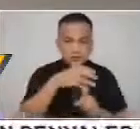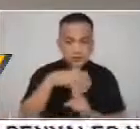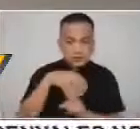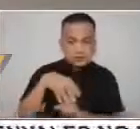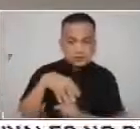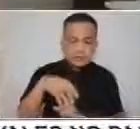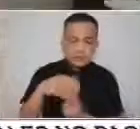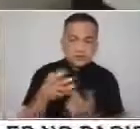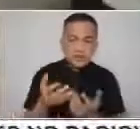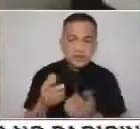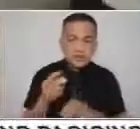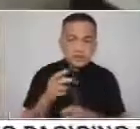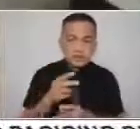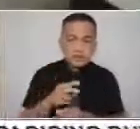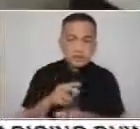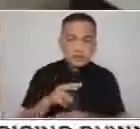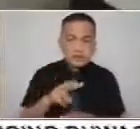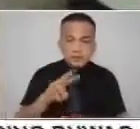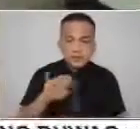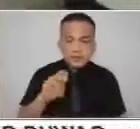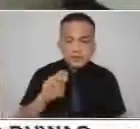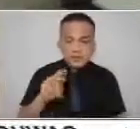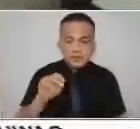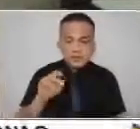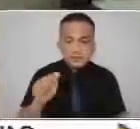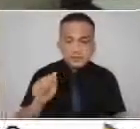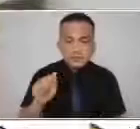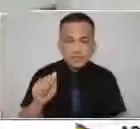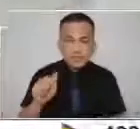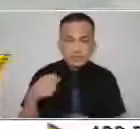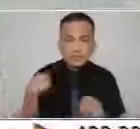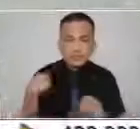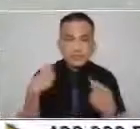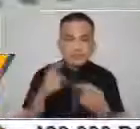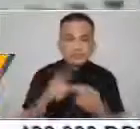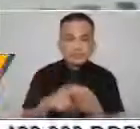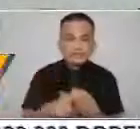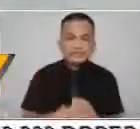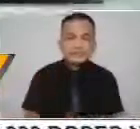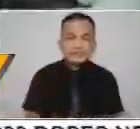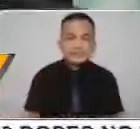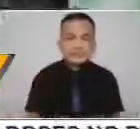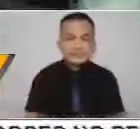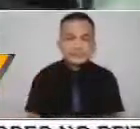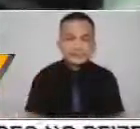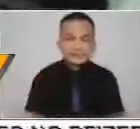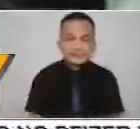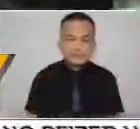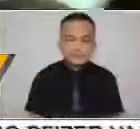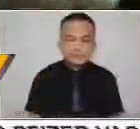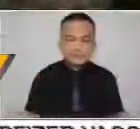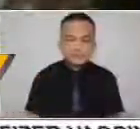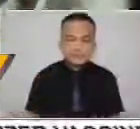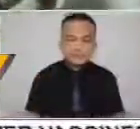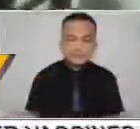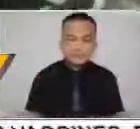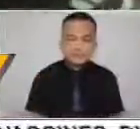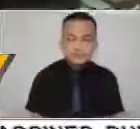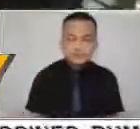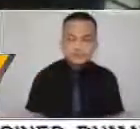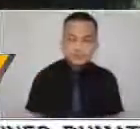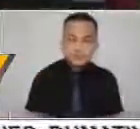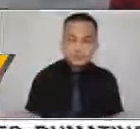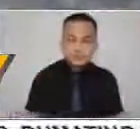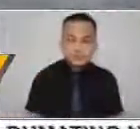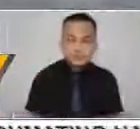polls, they will come. Pero kailangan daw tiyakin na magiging COVID-proof ang susunod na eleksyon. Ito ay para matiyak na ligtas sa mga